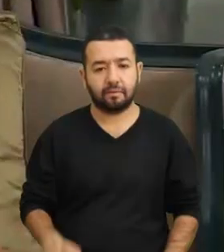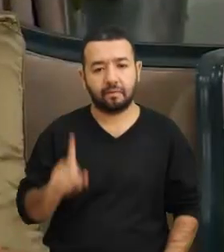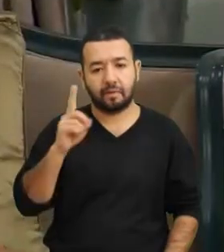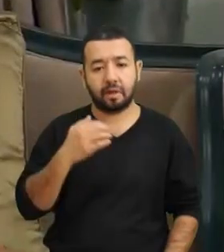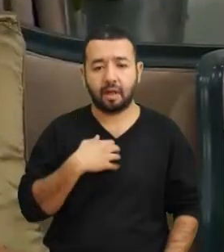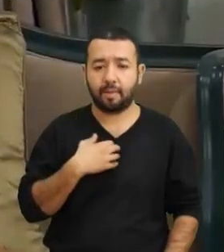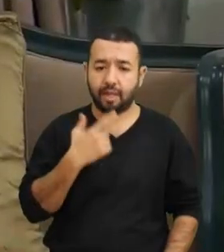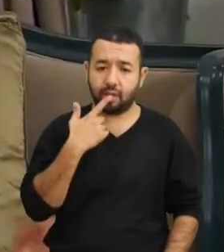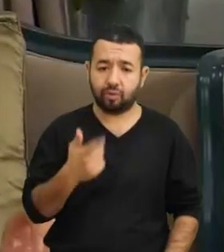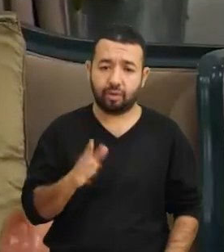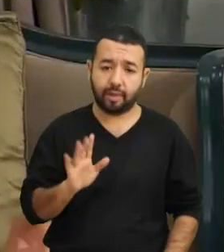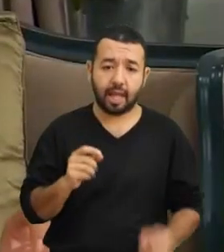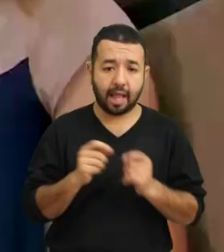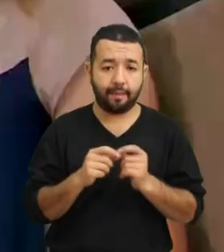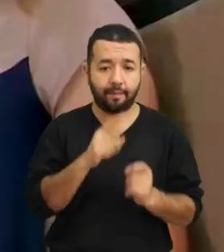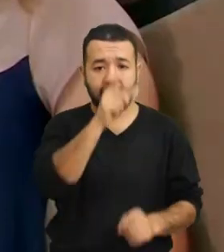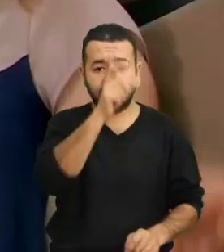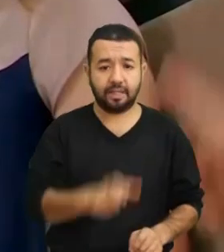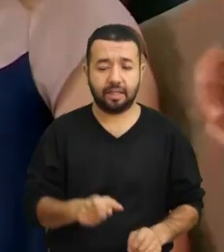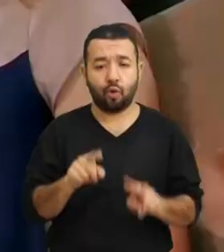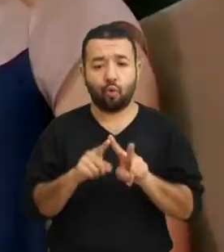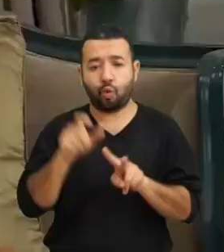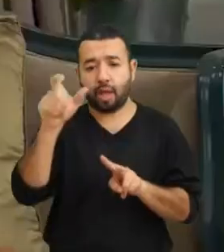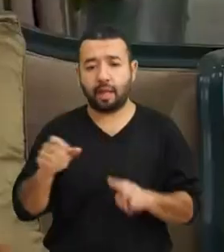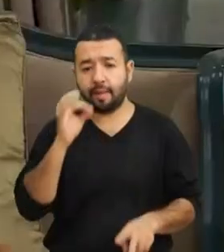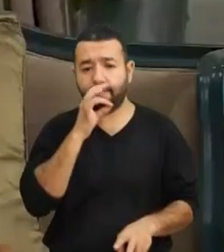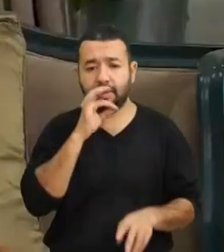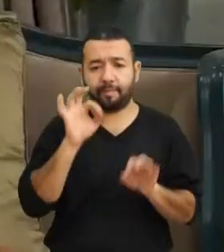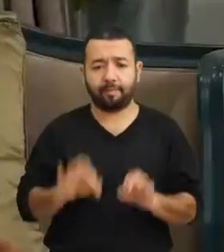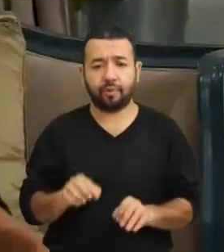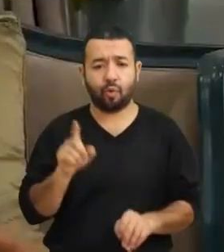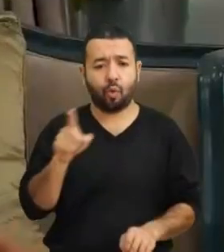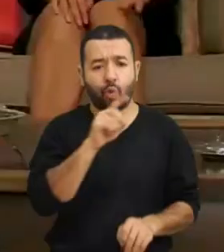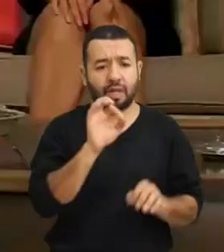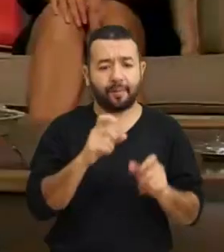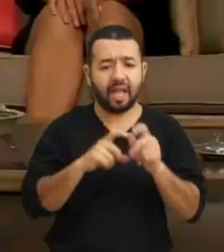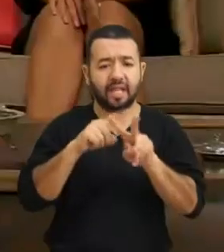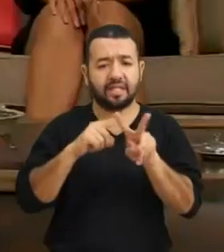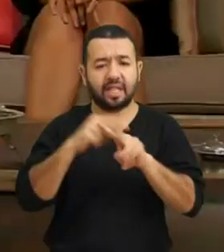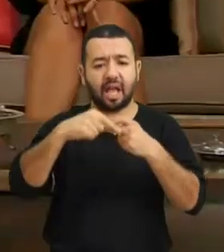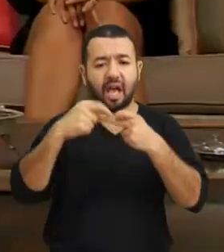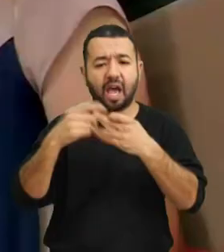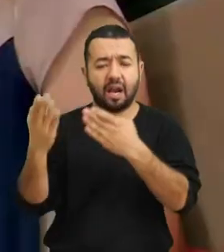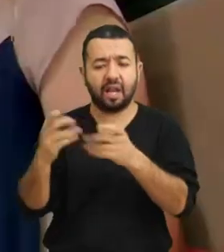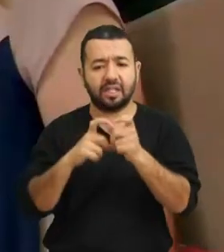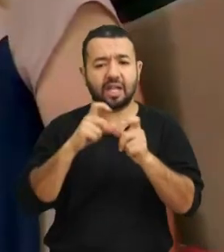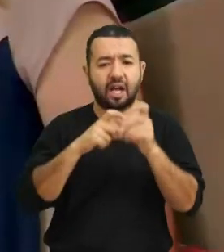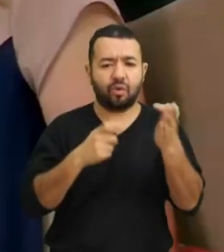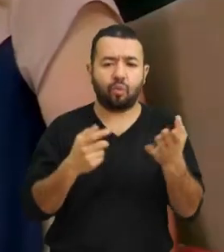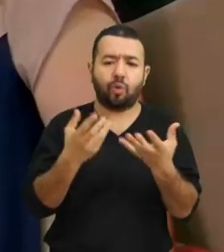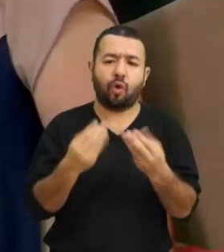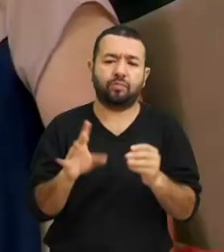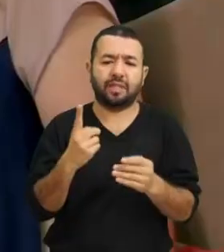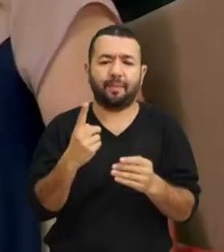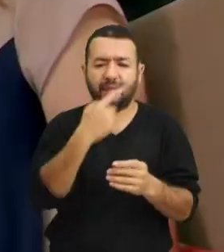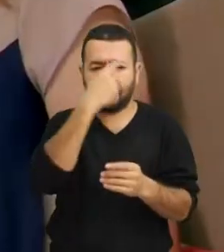Vallahi benden söylemesi biricik aynı Nurhan'a benzemeye başladı. Onun gibi sakar oldu o da. Olur mu canım öyle şey? Bir